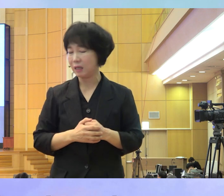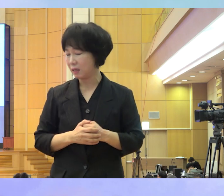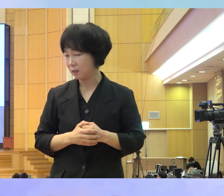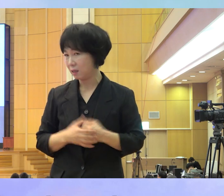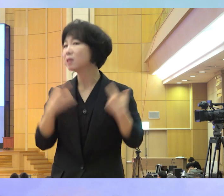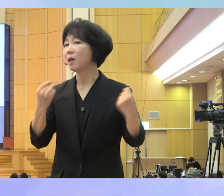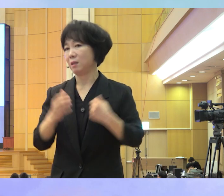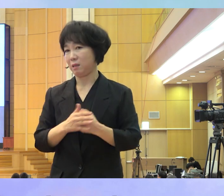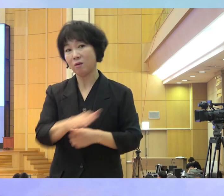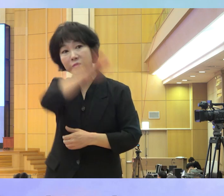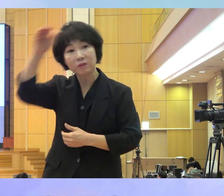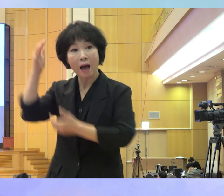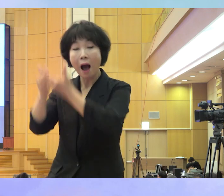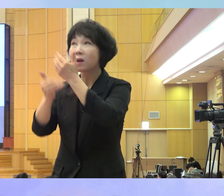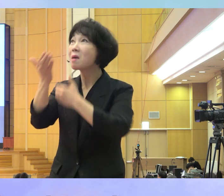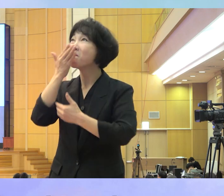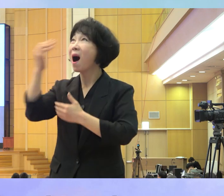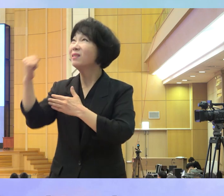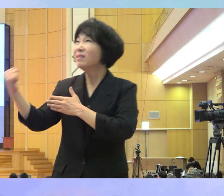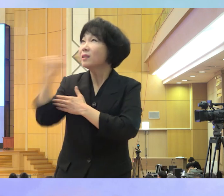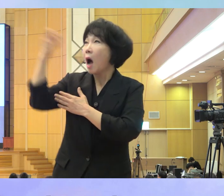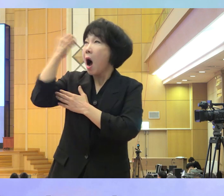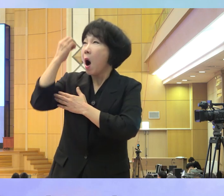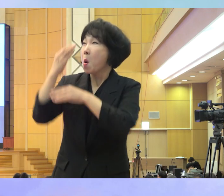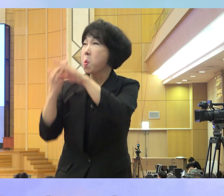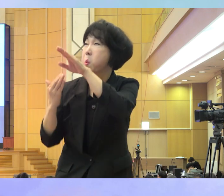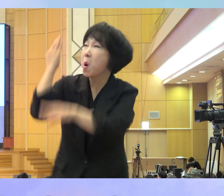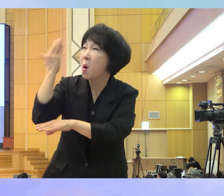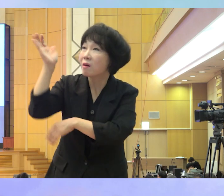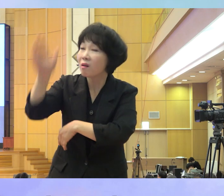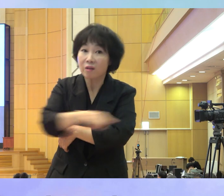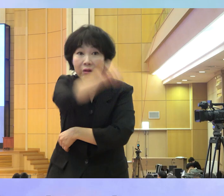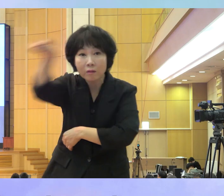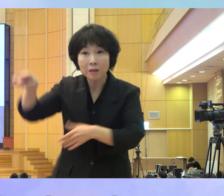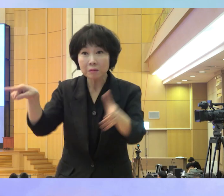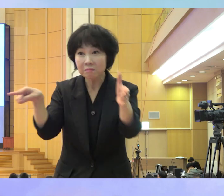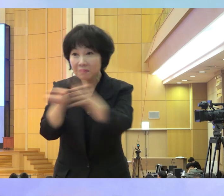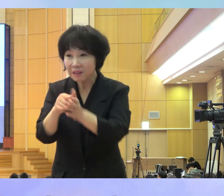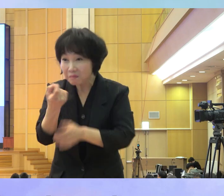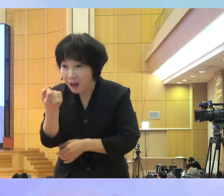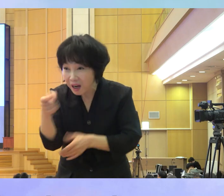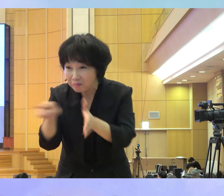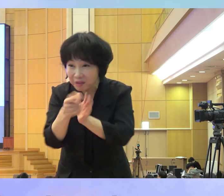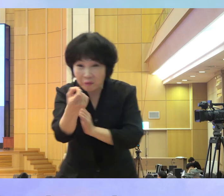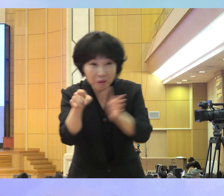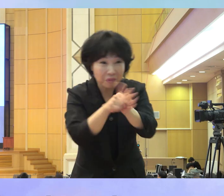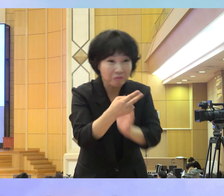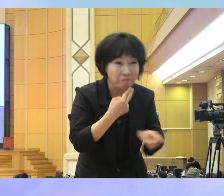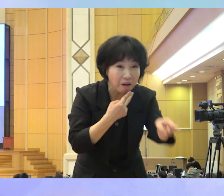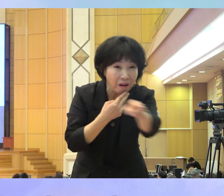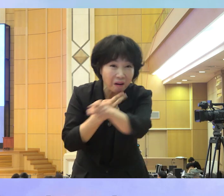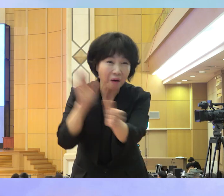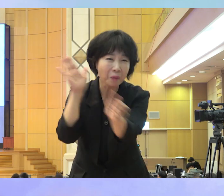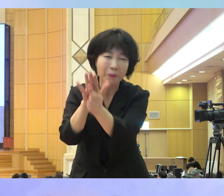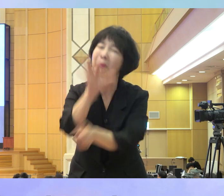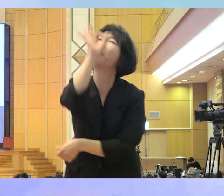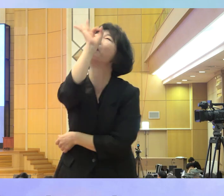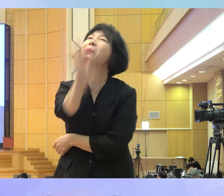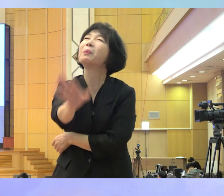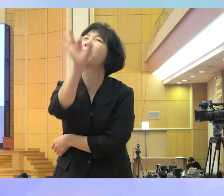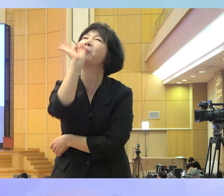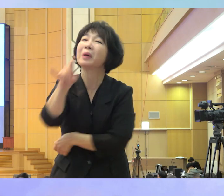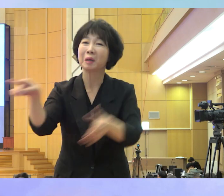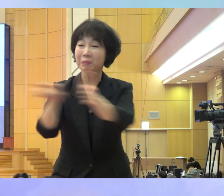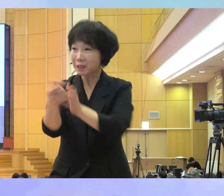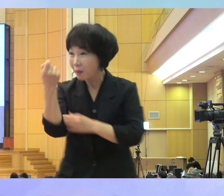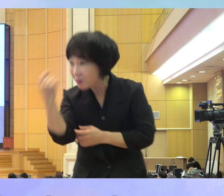그러니까 주님의 능력이 무한하다 하더라도 믿음 없는 자에겐 역사 안 한다는 뜻이에요. 또 믿음이 적으니까 안